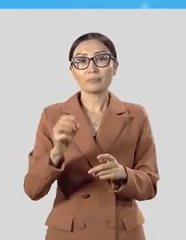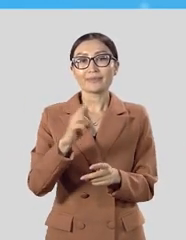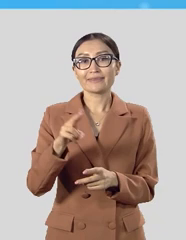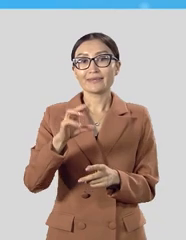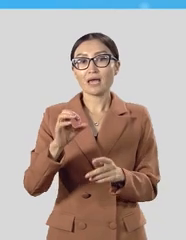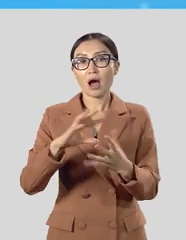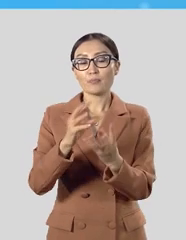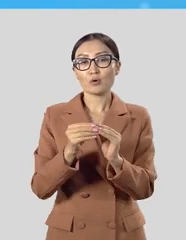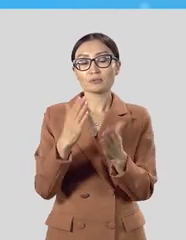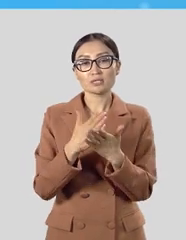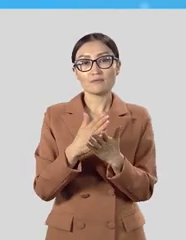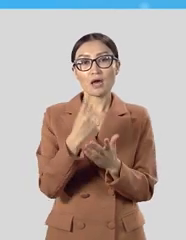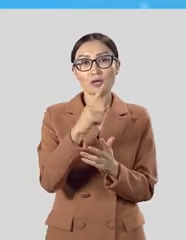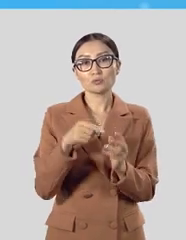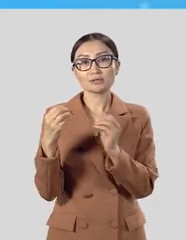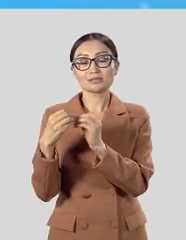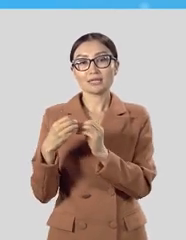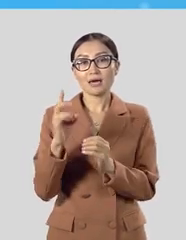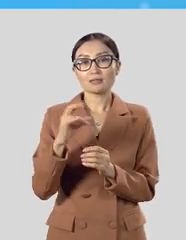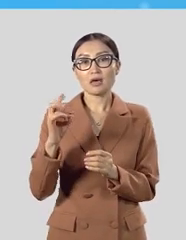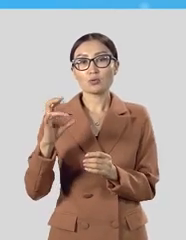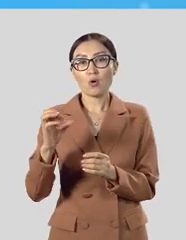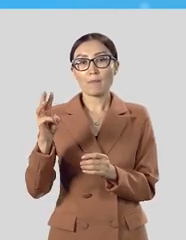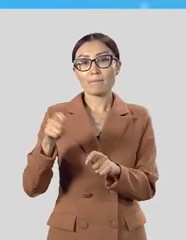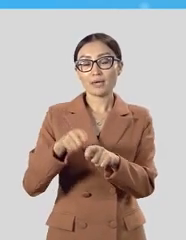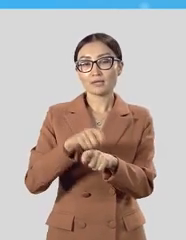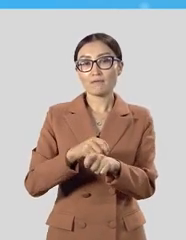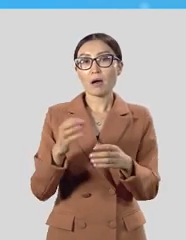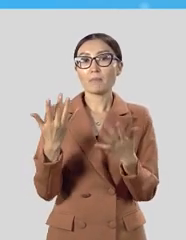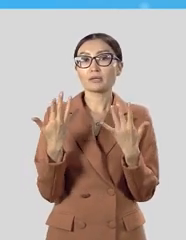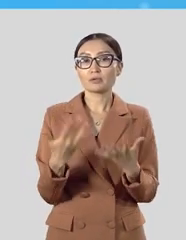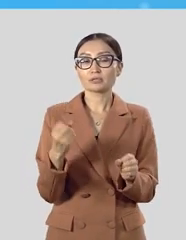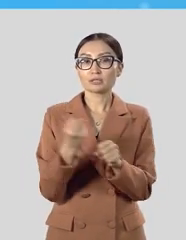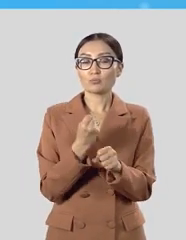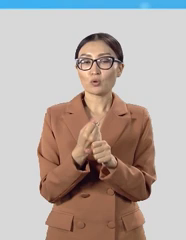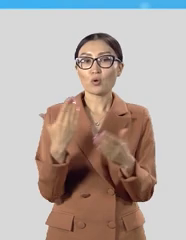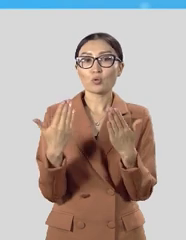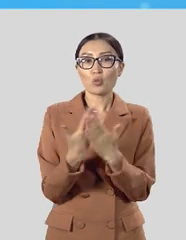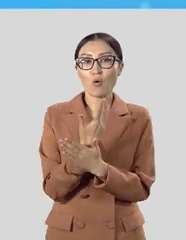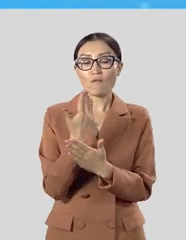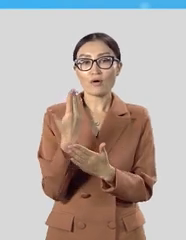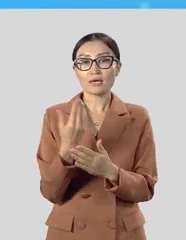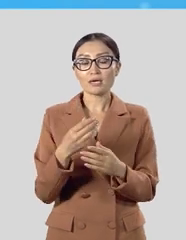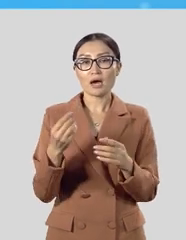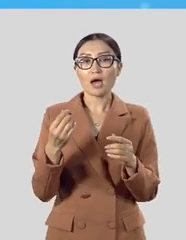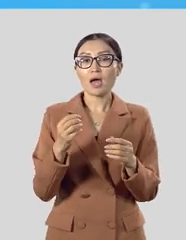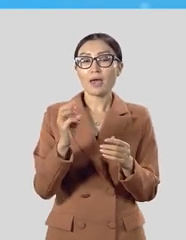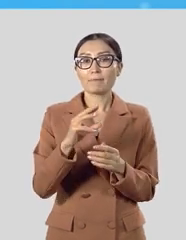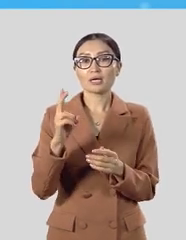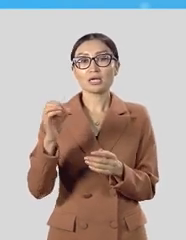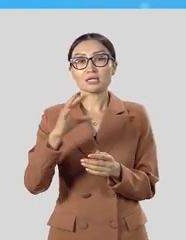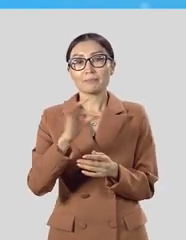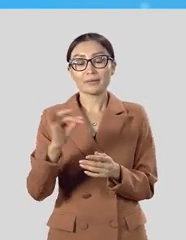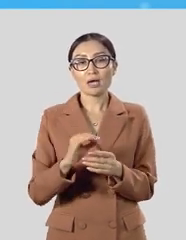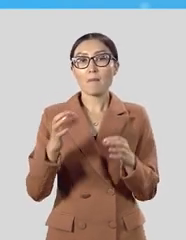которого составляет всего лишь 0,1 нанометра, потребовалось разработать новые революционные способы